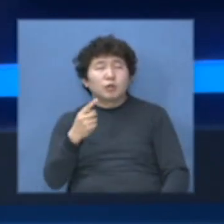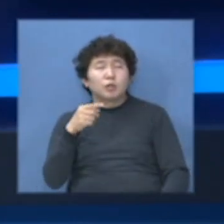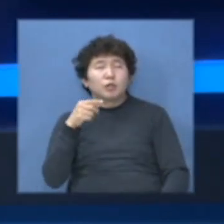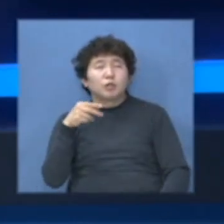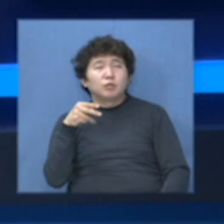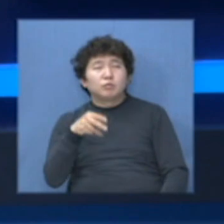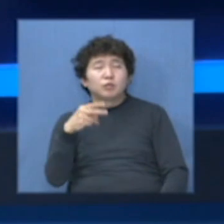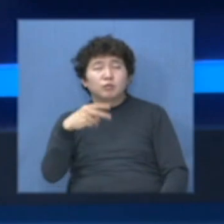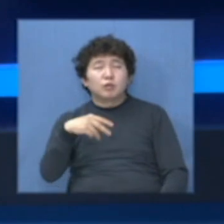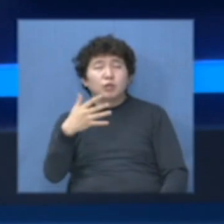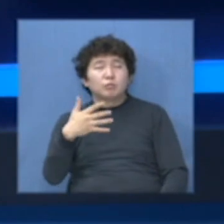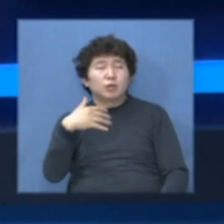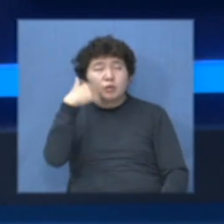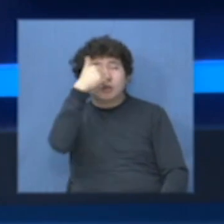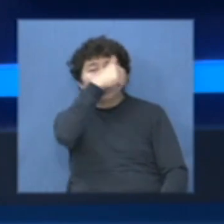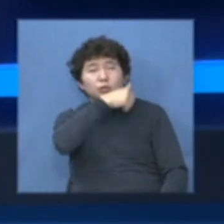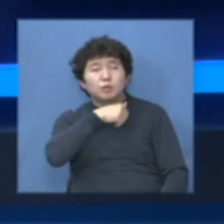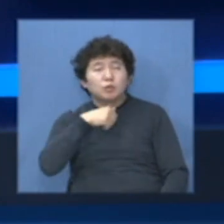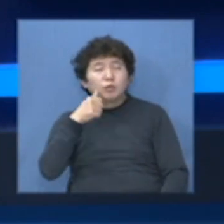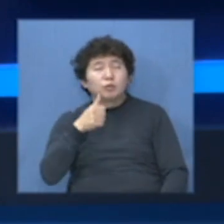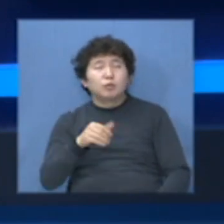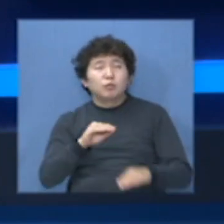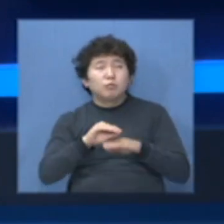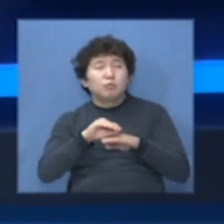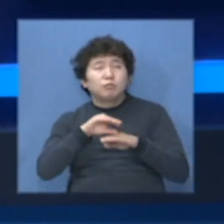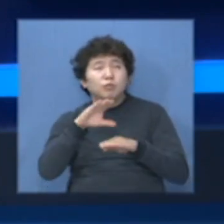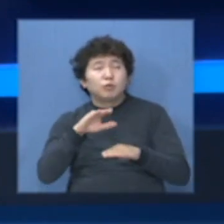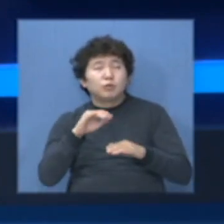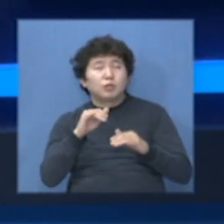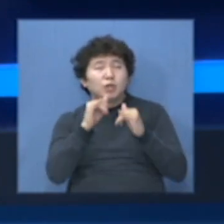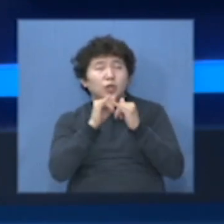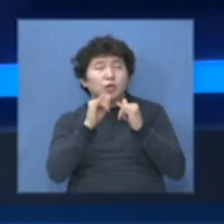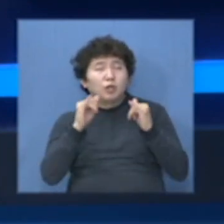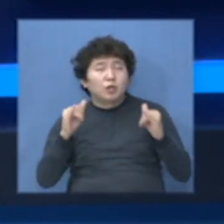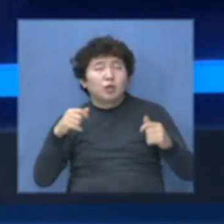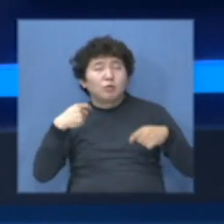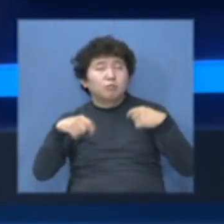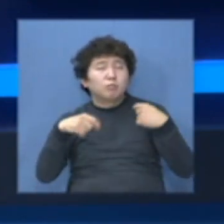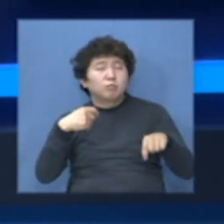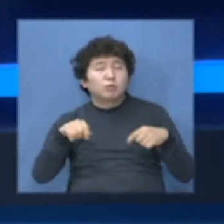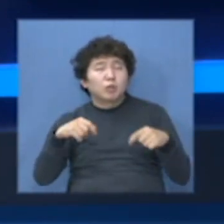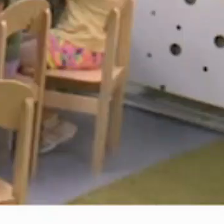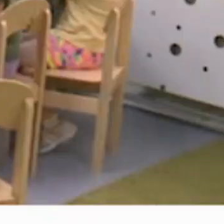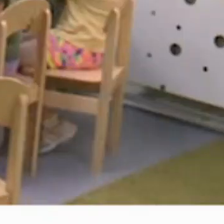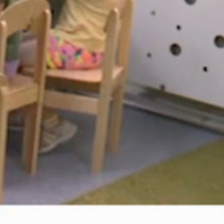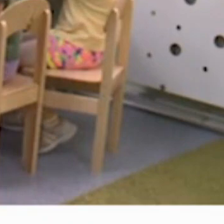большую роль в этом проекте играет Фонд развития предпринимательства даму